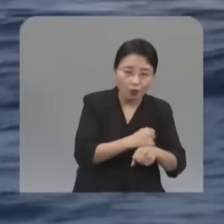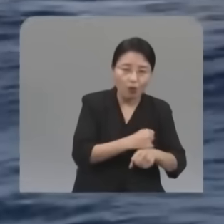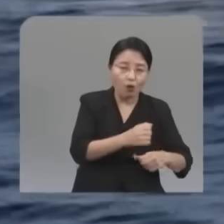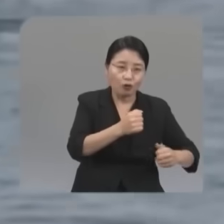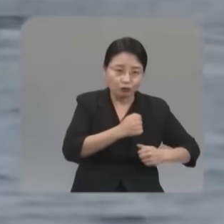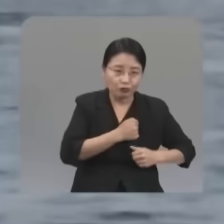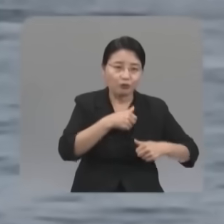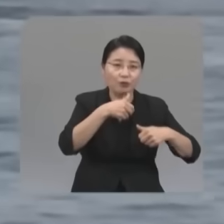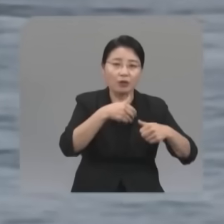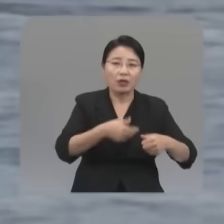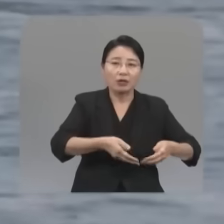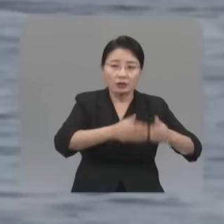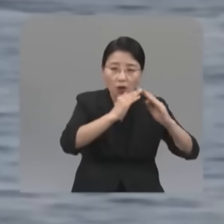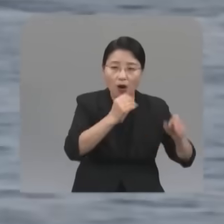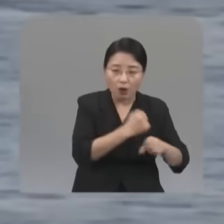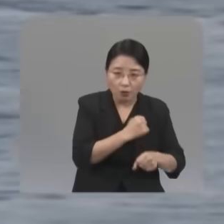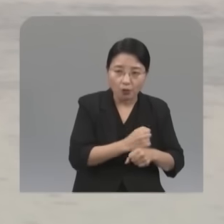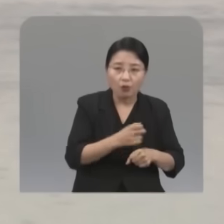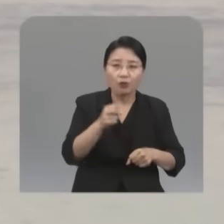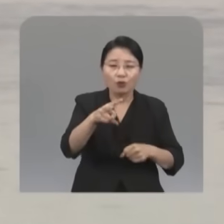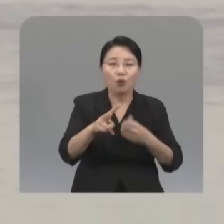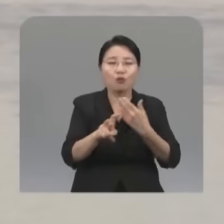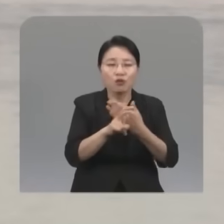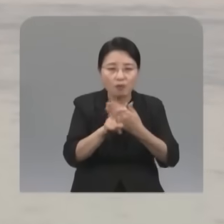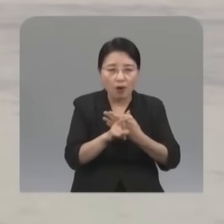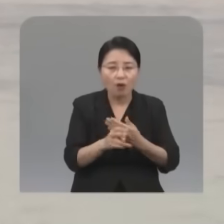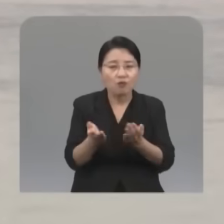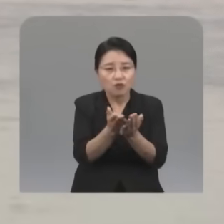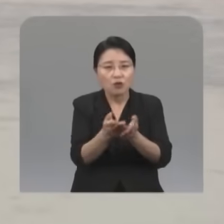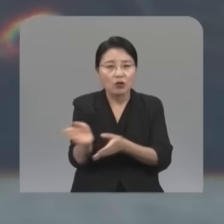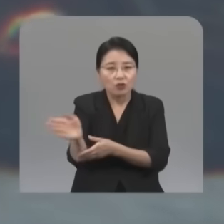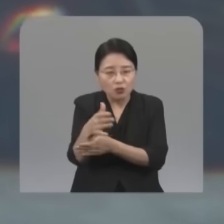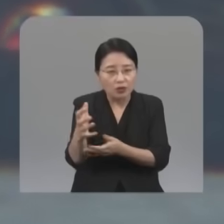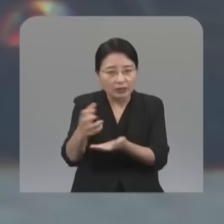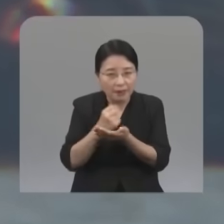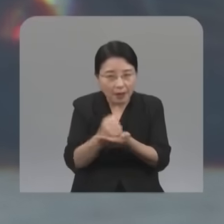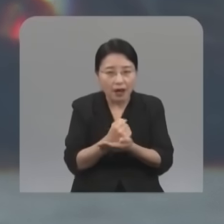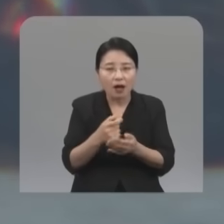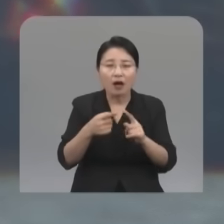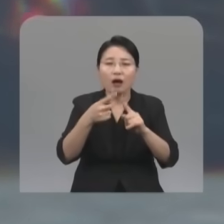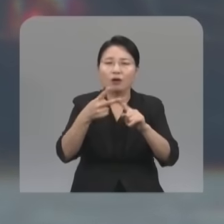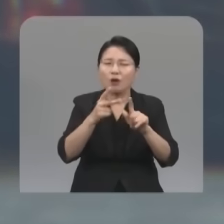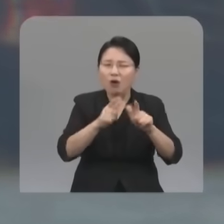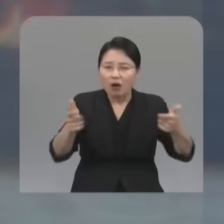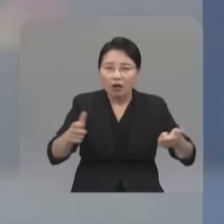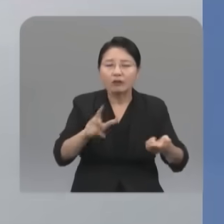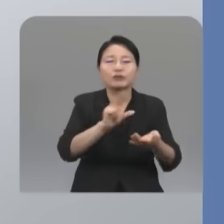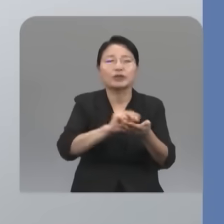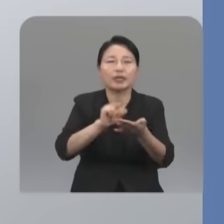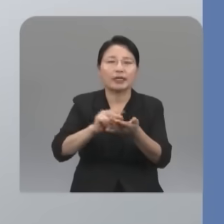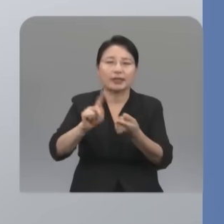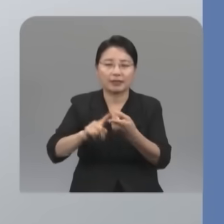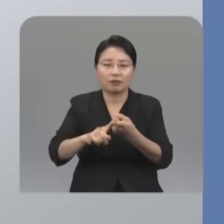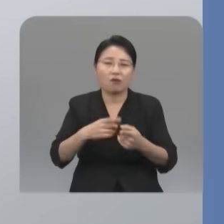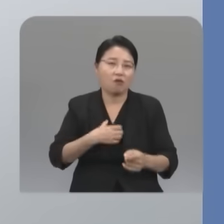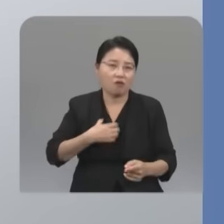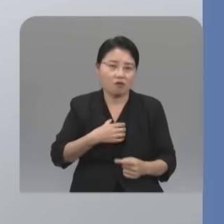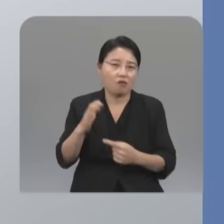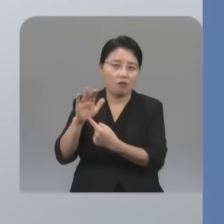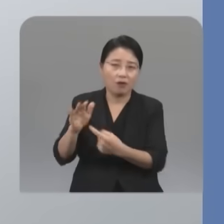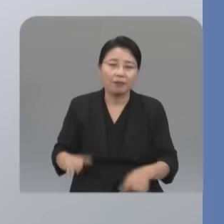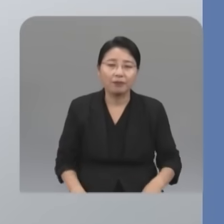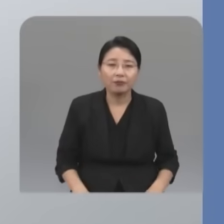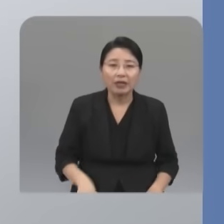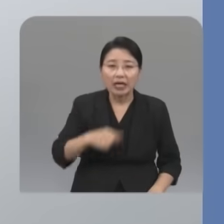선박의 위험한 활용은 물론 불법 조업 등을 예로 들며 우려를 표하기도 했습니다. 여기에 타이완